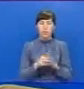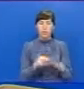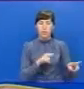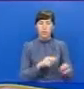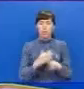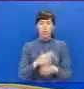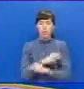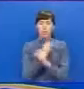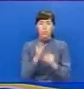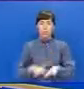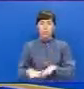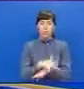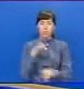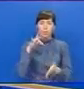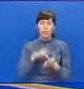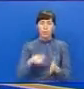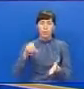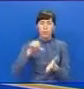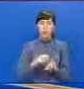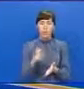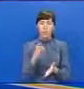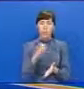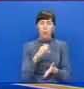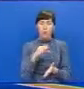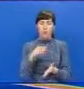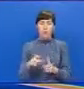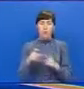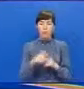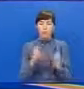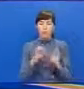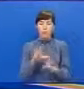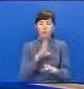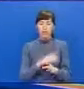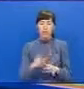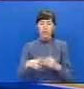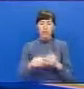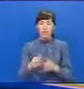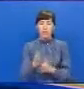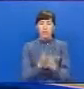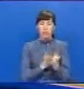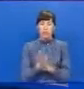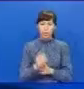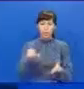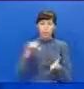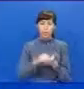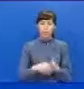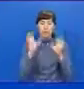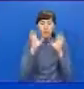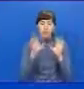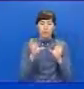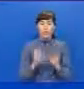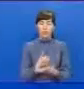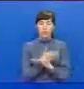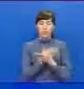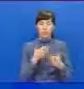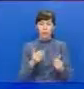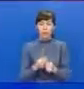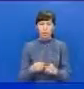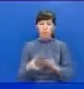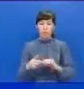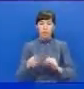жәрдемдесу өңірлік орталығының мүшесі Бостан Ибраев сөз алды. Жергілікті сайлау учаскелерінің мүшелерін заңсыздықтарға жол бермеуге